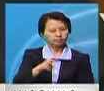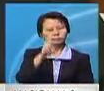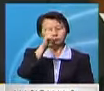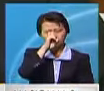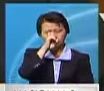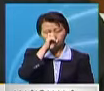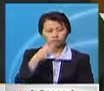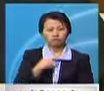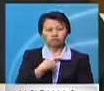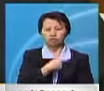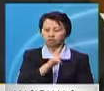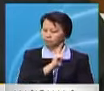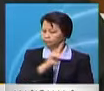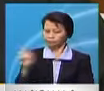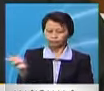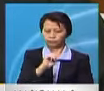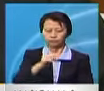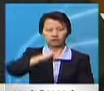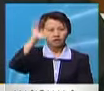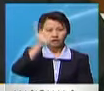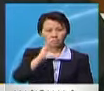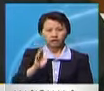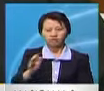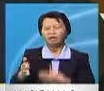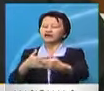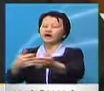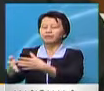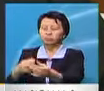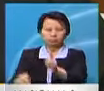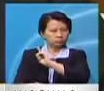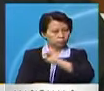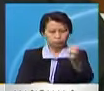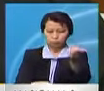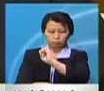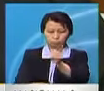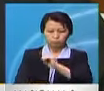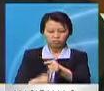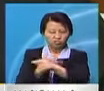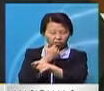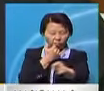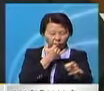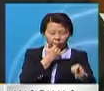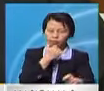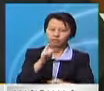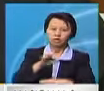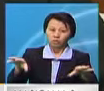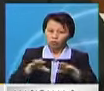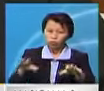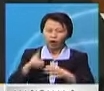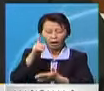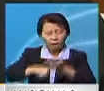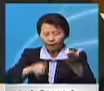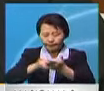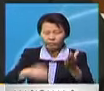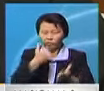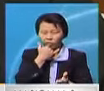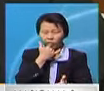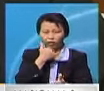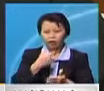bahawa kita tidak pernah berkompromi dengan pesalah-pesalah yang melakukan sebarang